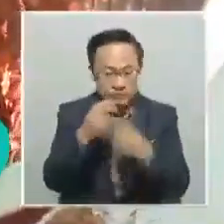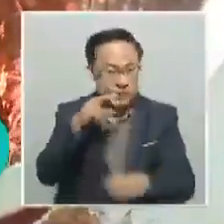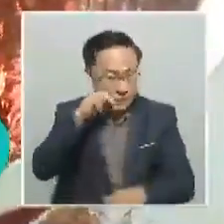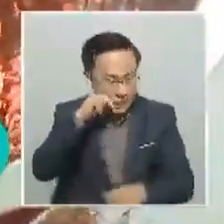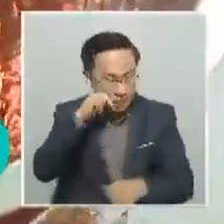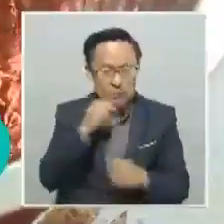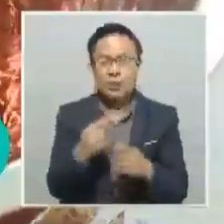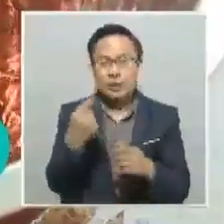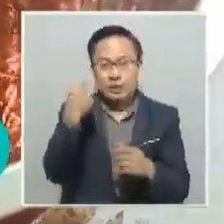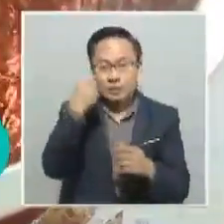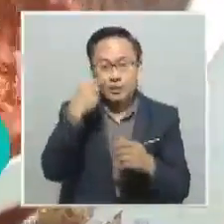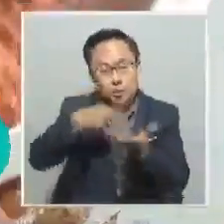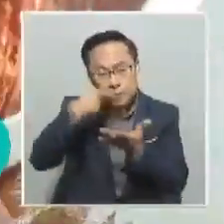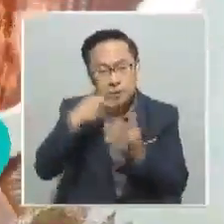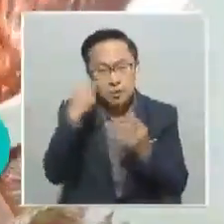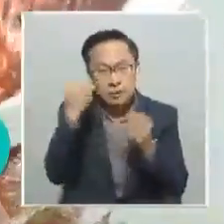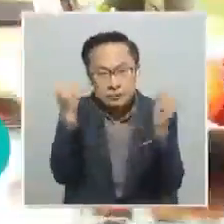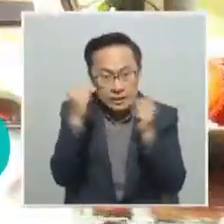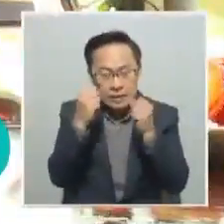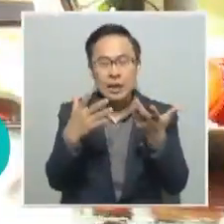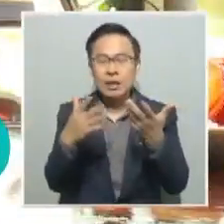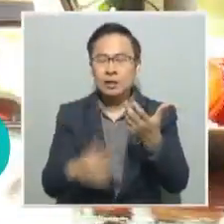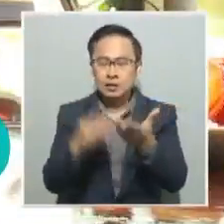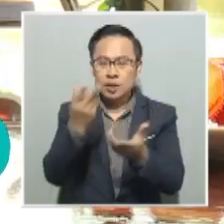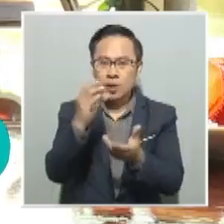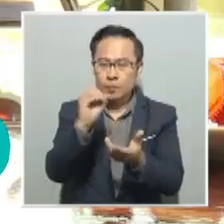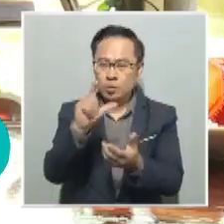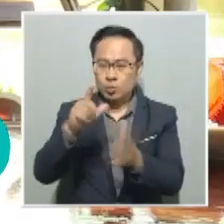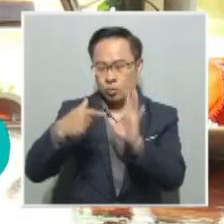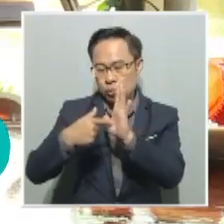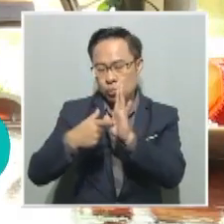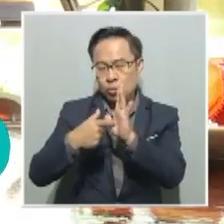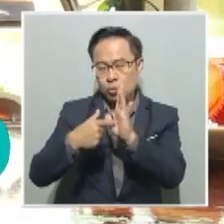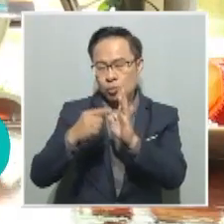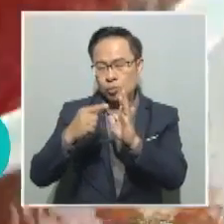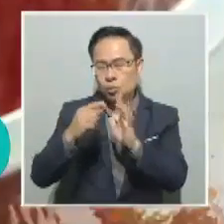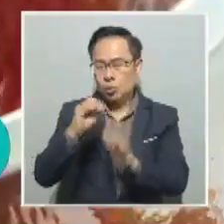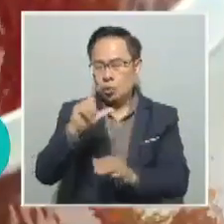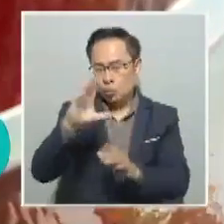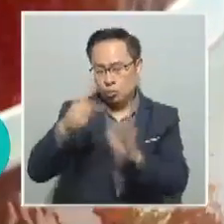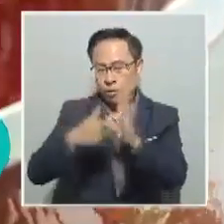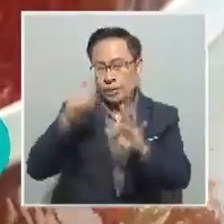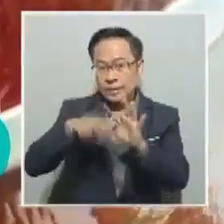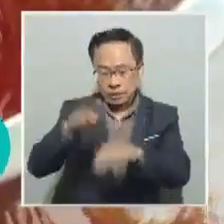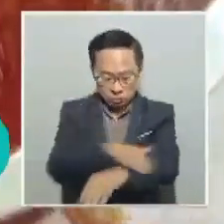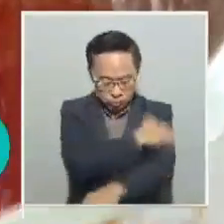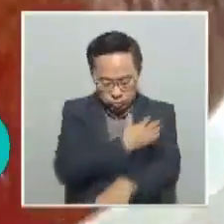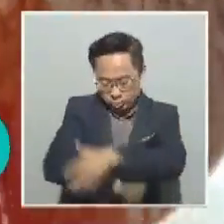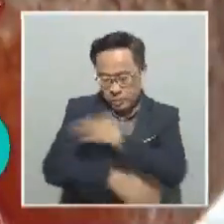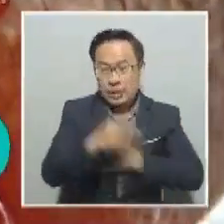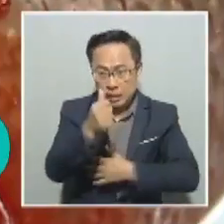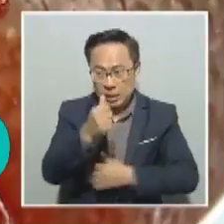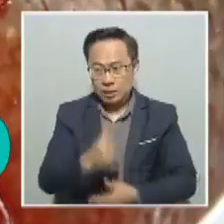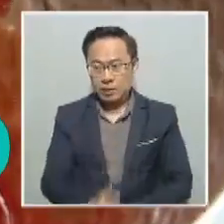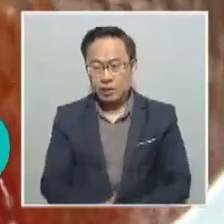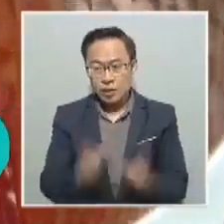จะไปกินเป็นเย็นตาโฟก็ได ้ หรือจะใช้โลชั่นที่เป็นสมุนไพรมาทาตัวก็ได้แต่ทีเด็ดของคุณป้าคณิษฐาที่บ้านคณิษฐา